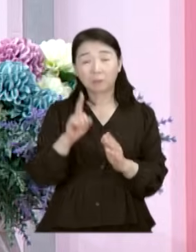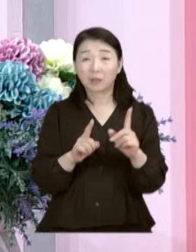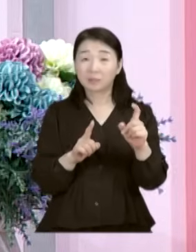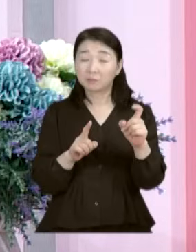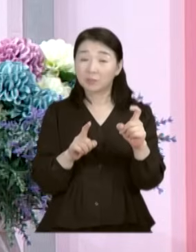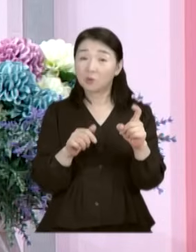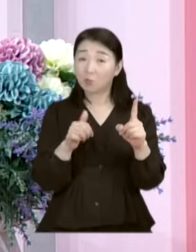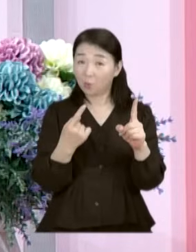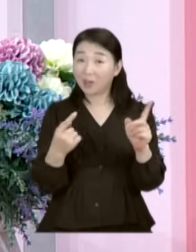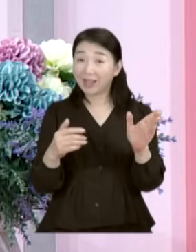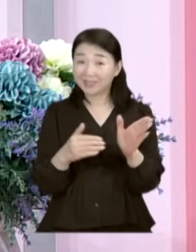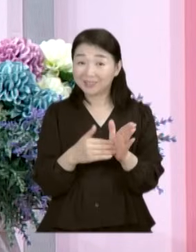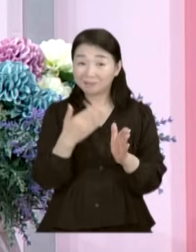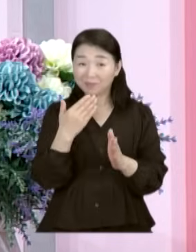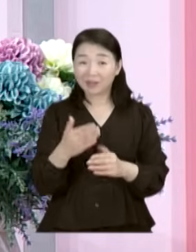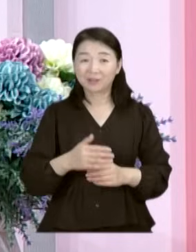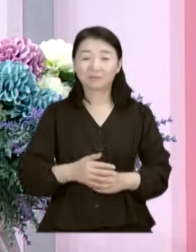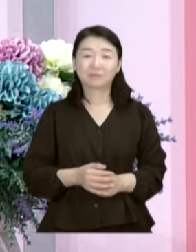11호점까지는